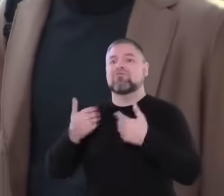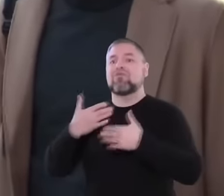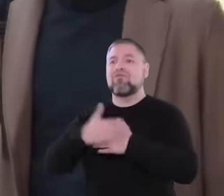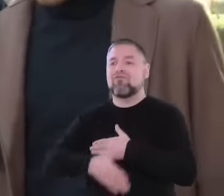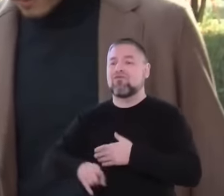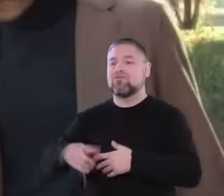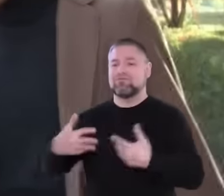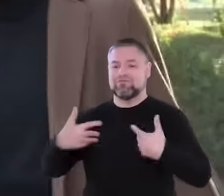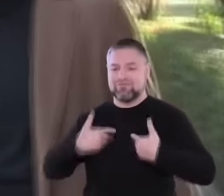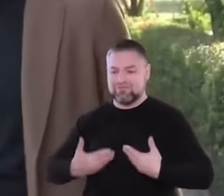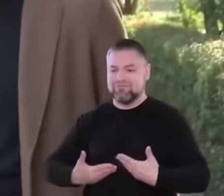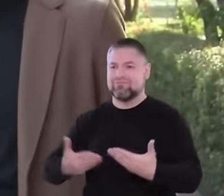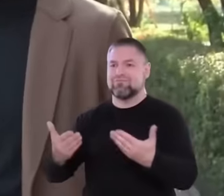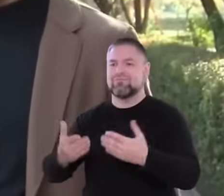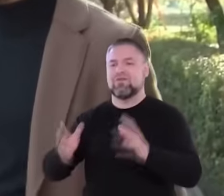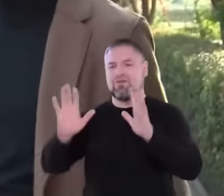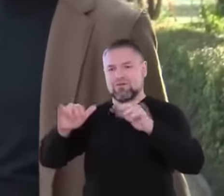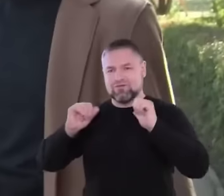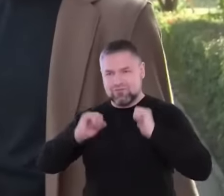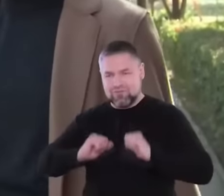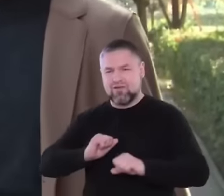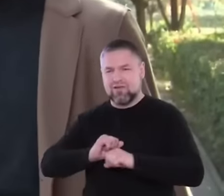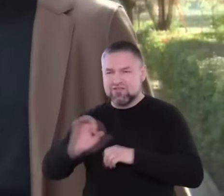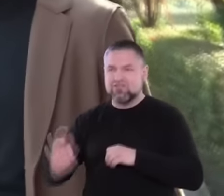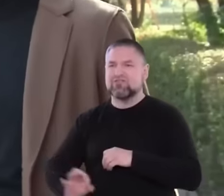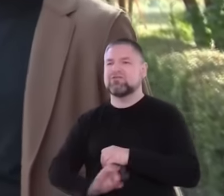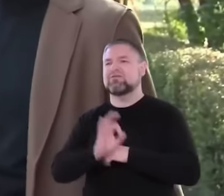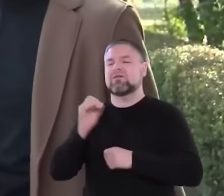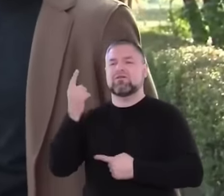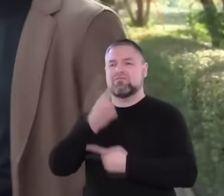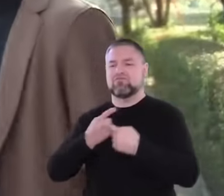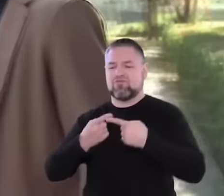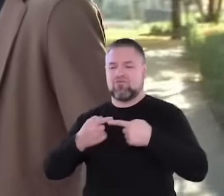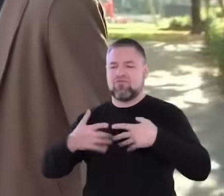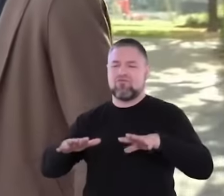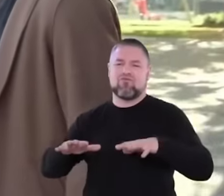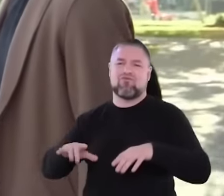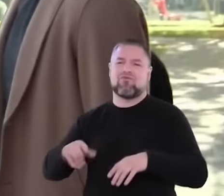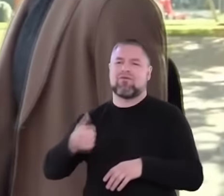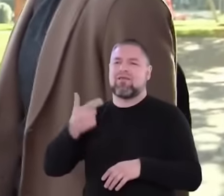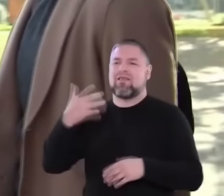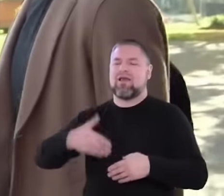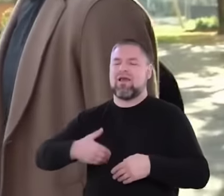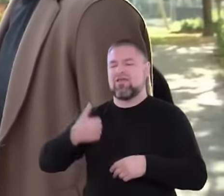wreszcie ustatkował. No spokojnie, jest na to szansa, ale my się znamy dopiero kilka tygodni.